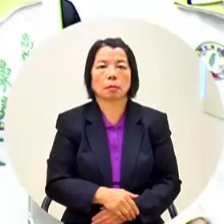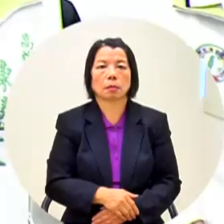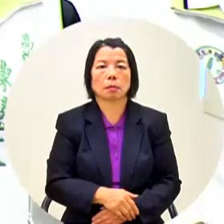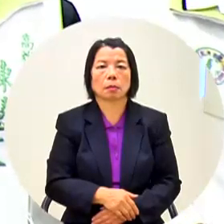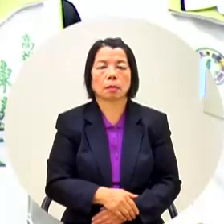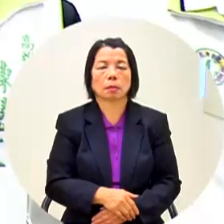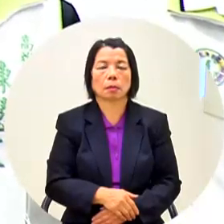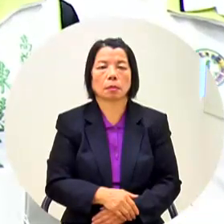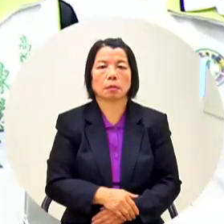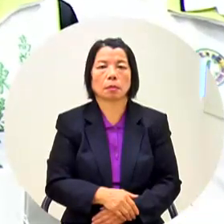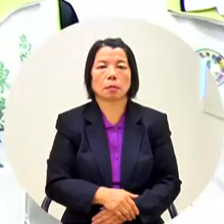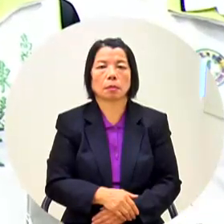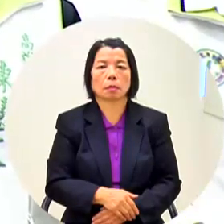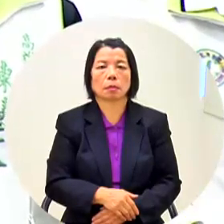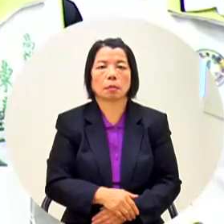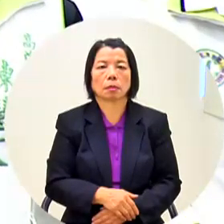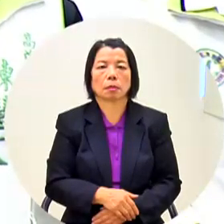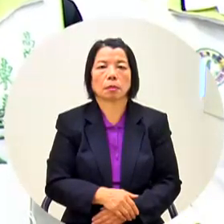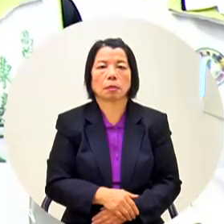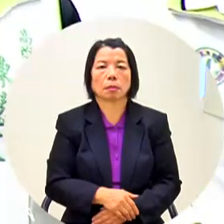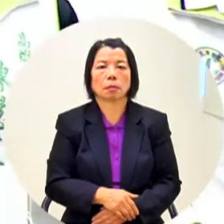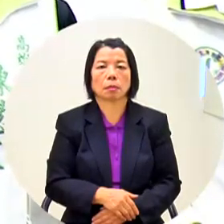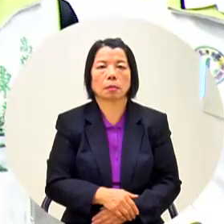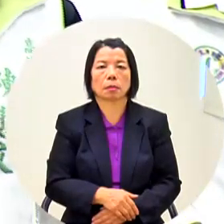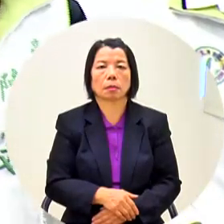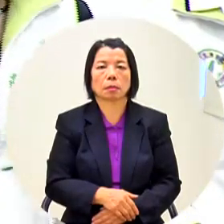市长， 市长，请回答。